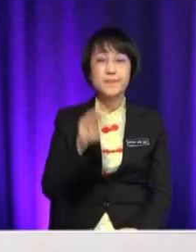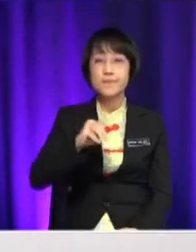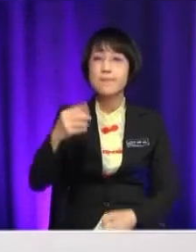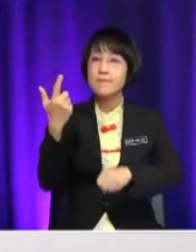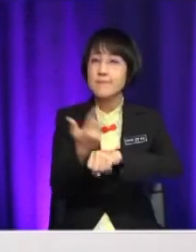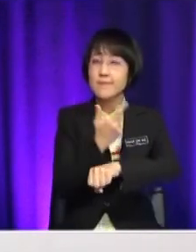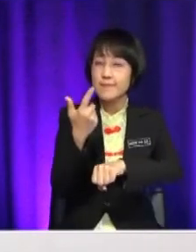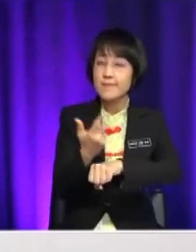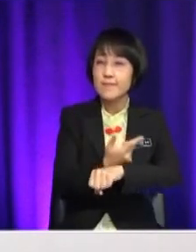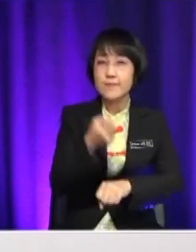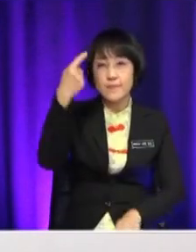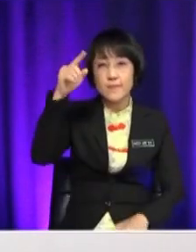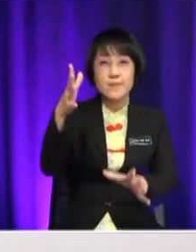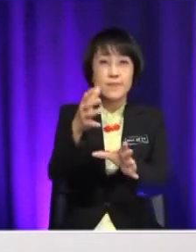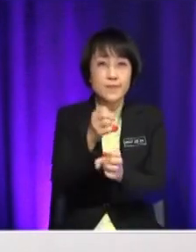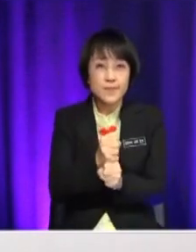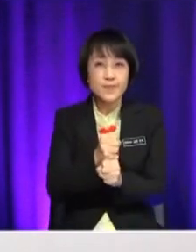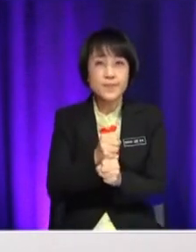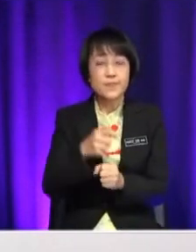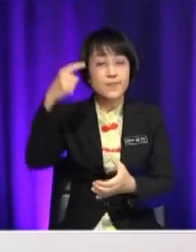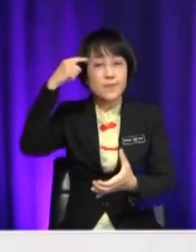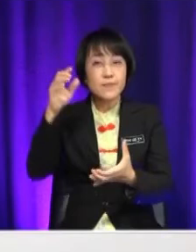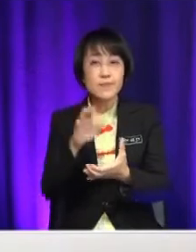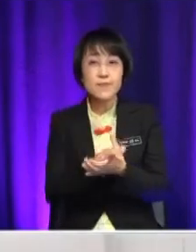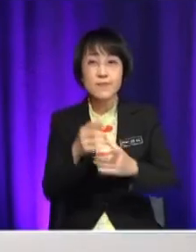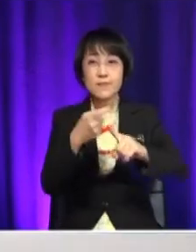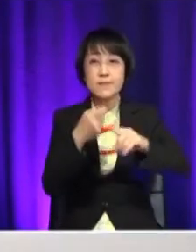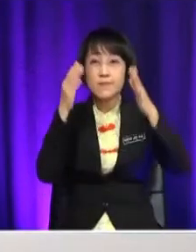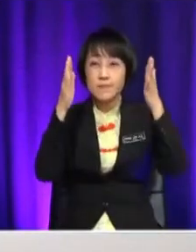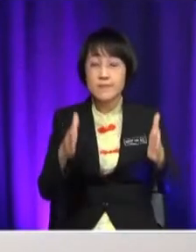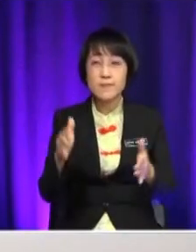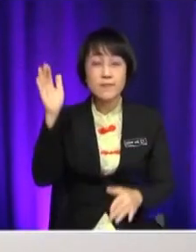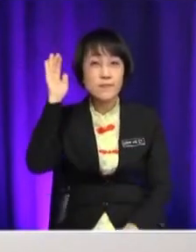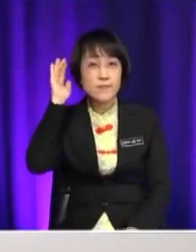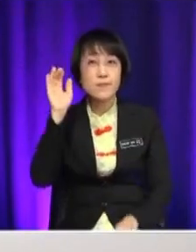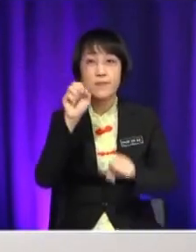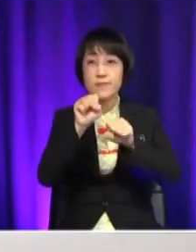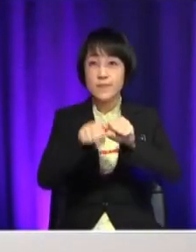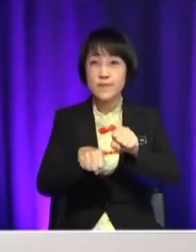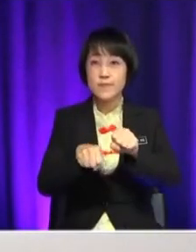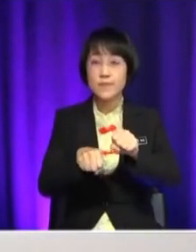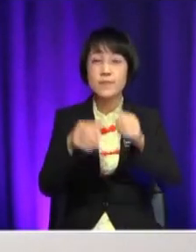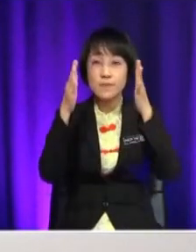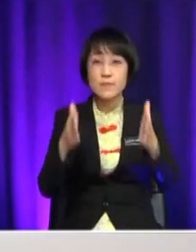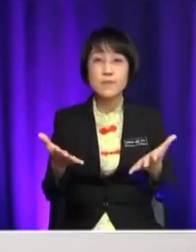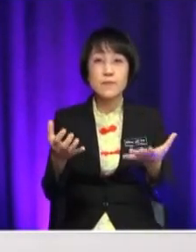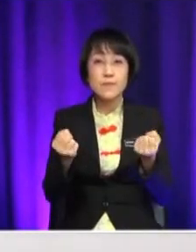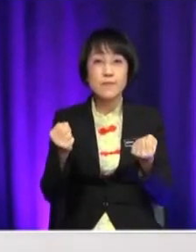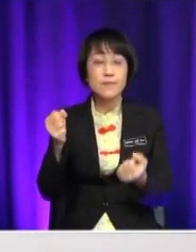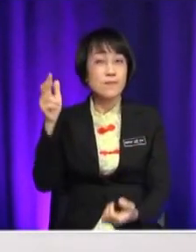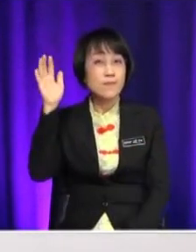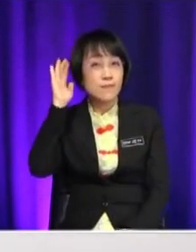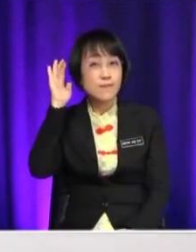ini, ya, untuk memperoleh kepercayaan daripada pendengar. Betul. Supaya pendengar nak dengar kita. Elakkan yang ni lah, Mira,